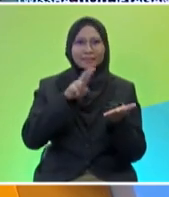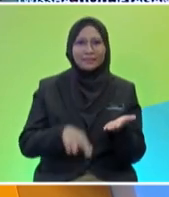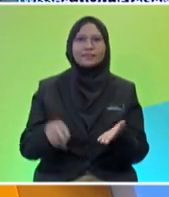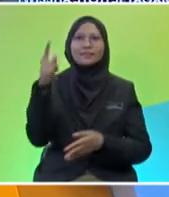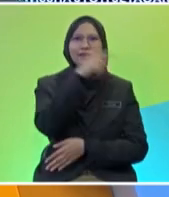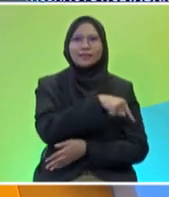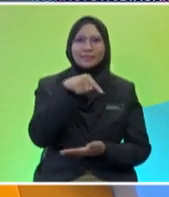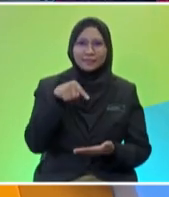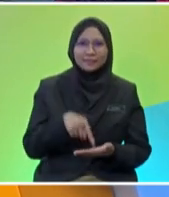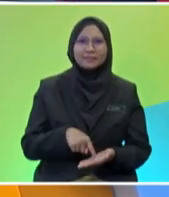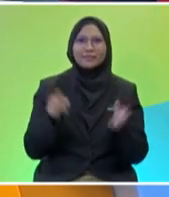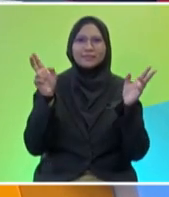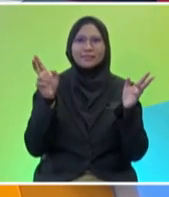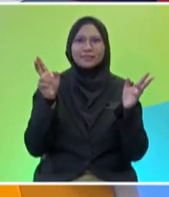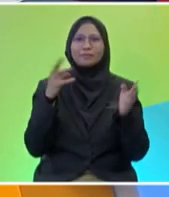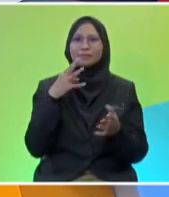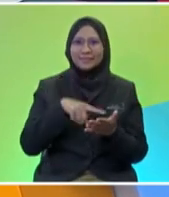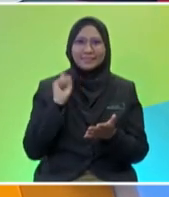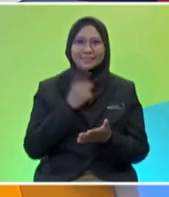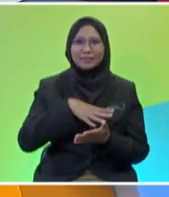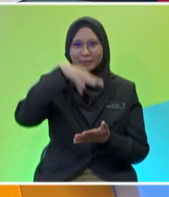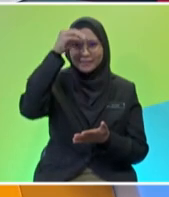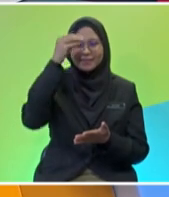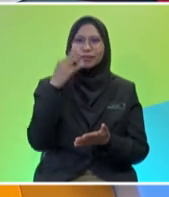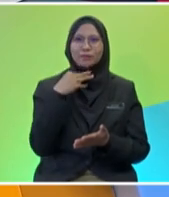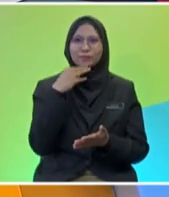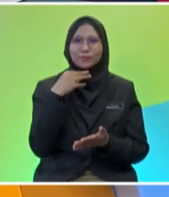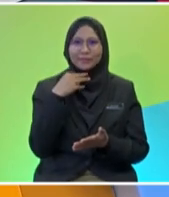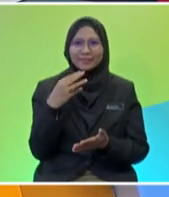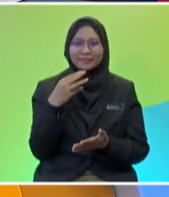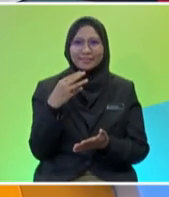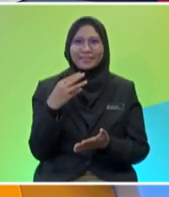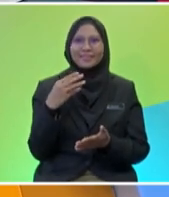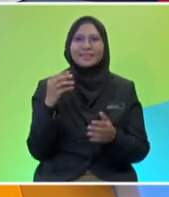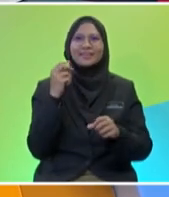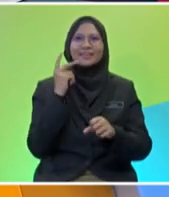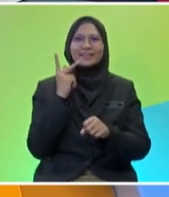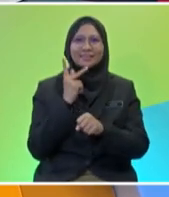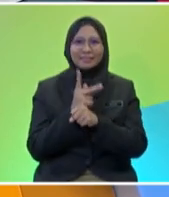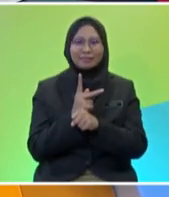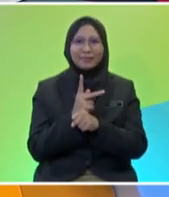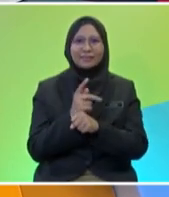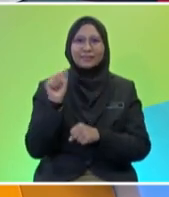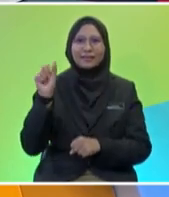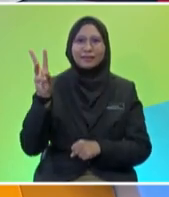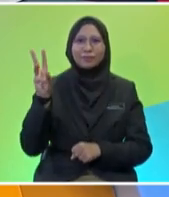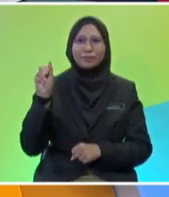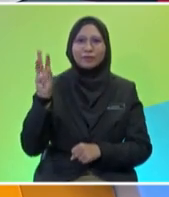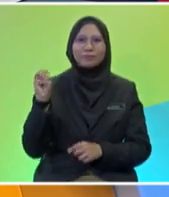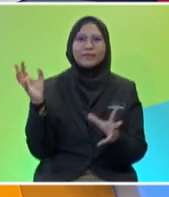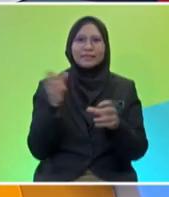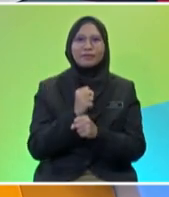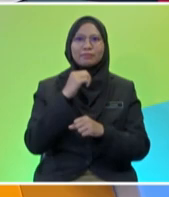ialah agency perhematan awam menjamin kesejahteraan hidup nah sebab hari ini memang kita tidak belajar